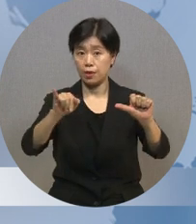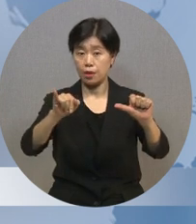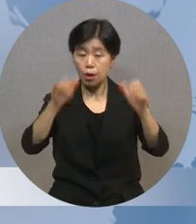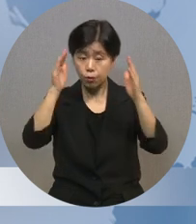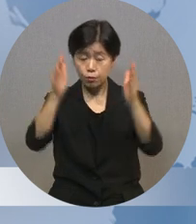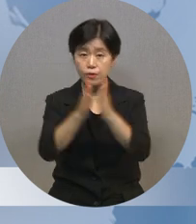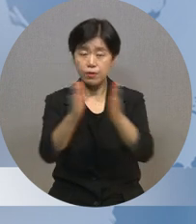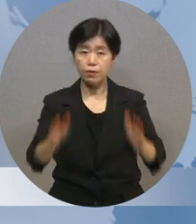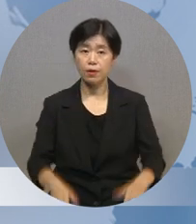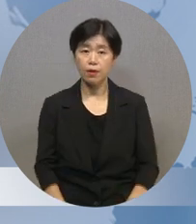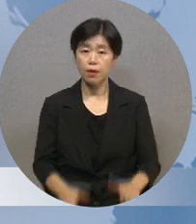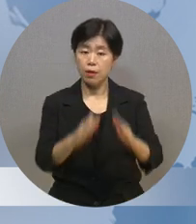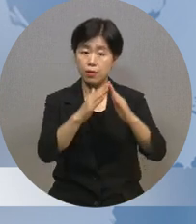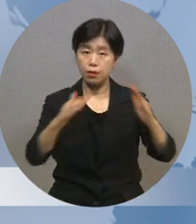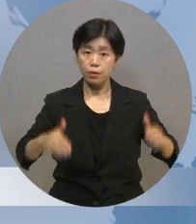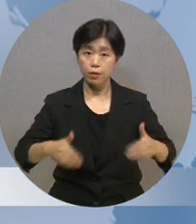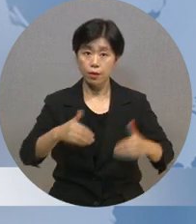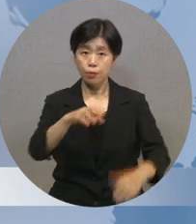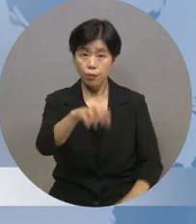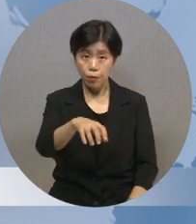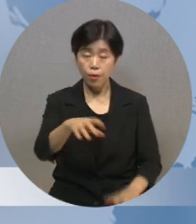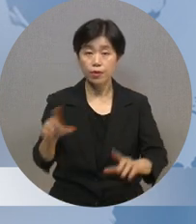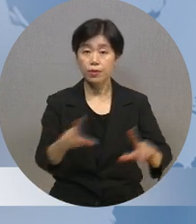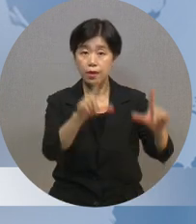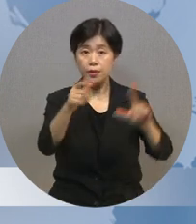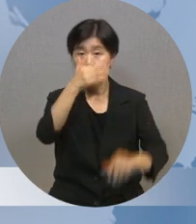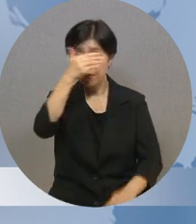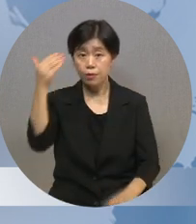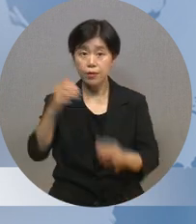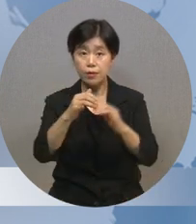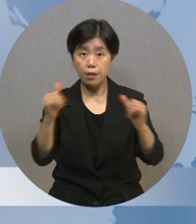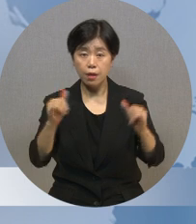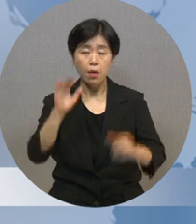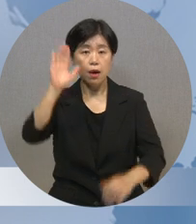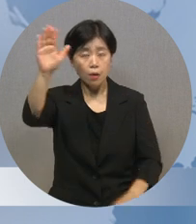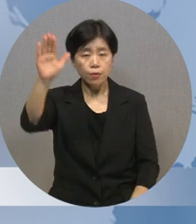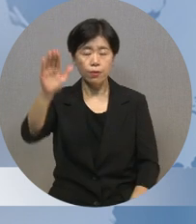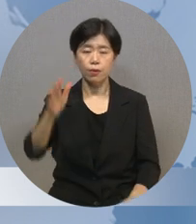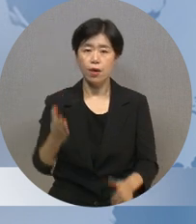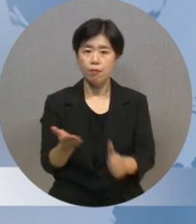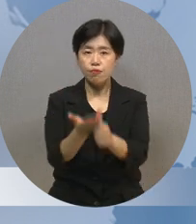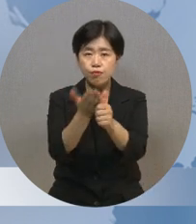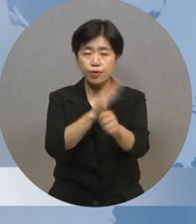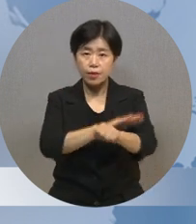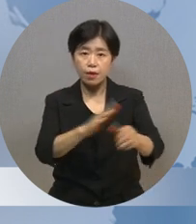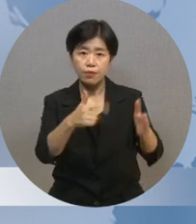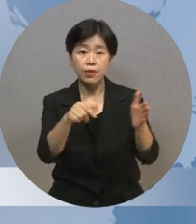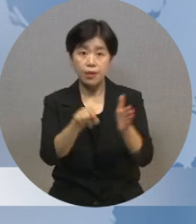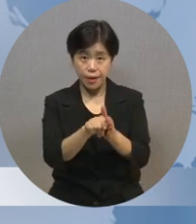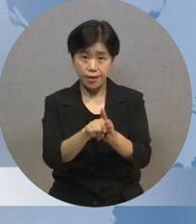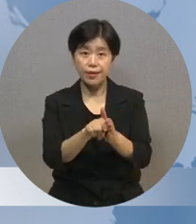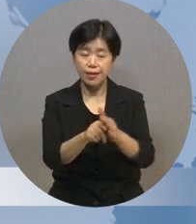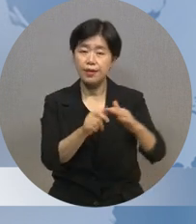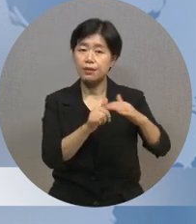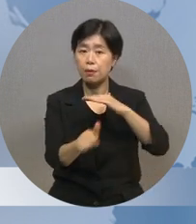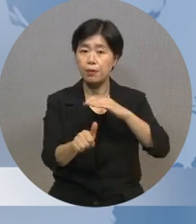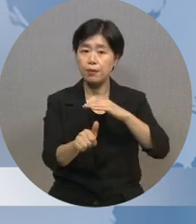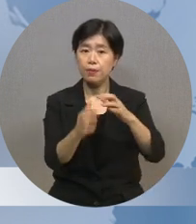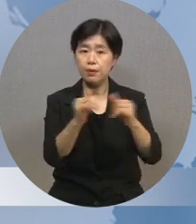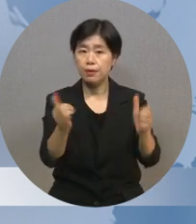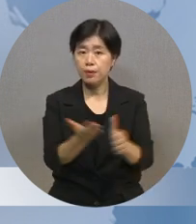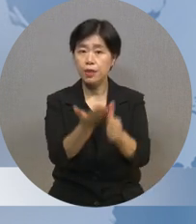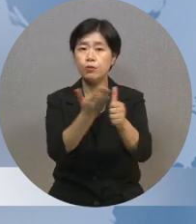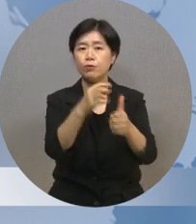호남 청년들이 자긍심을 갖고 미래의 100년을 책임질 핵심 리더로 성장하도록 지원하는 전남 대표 인재 육성